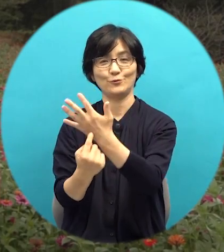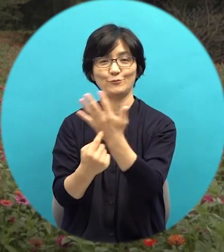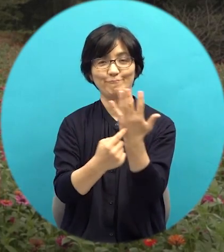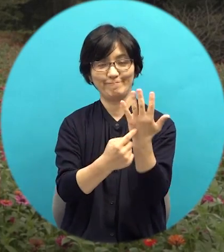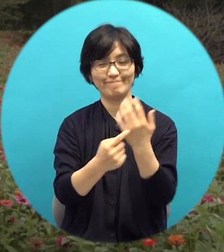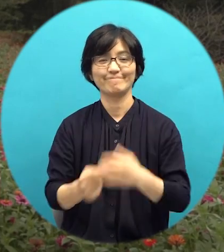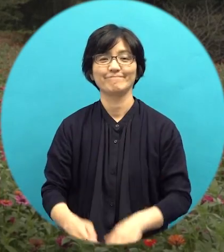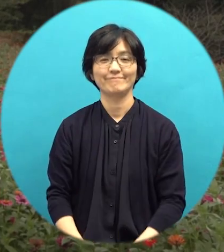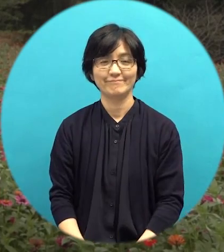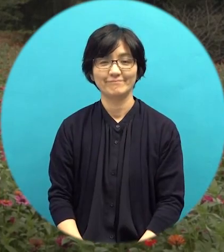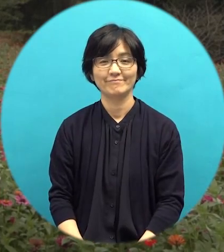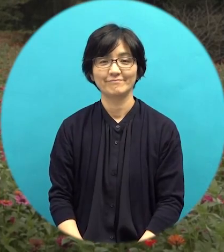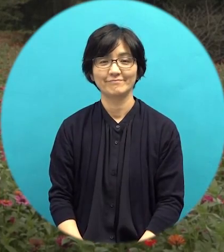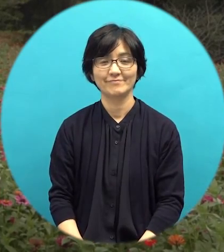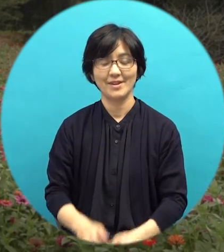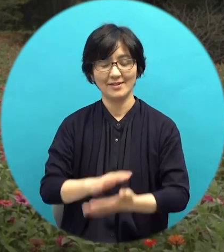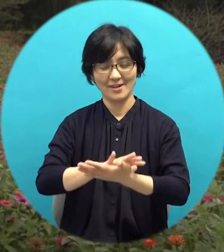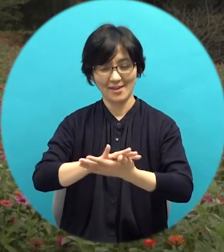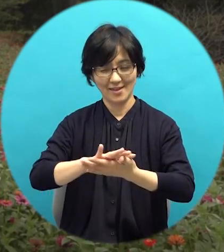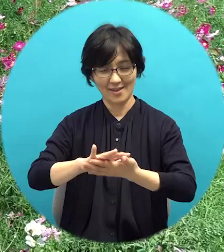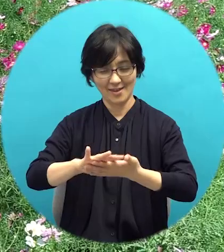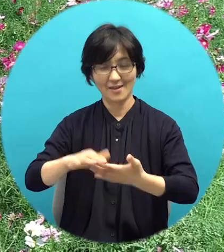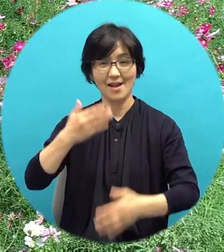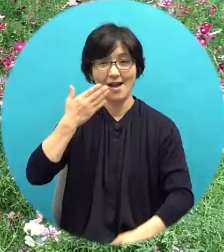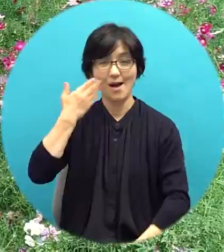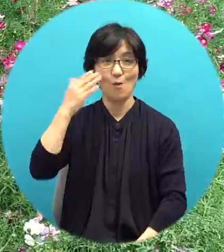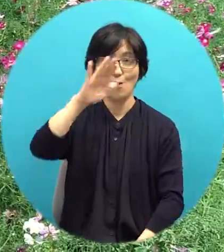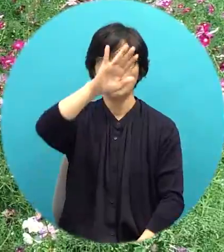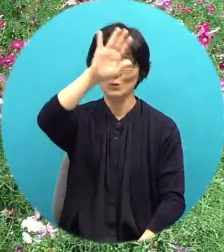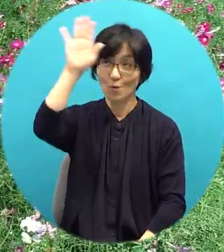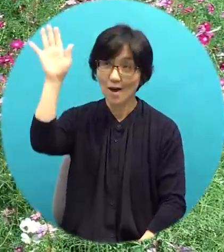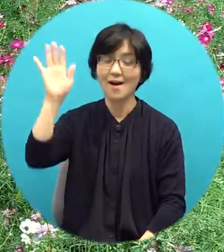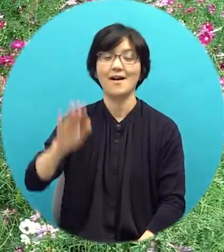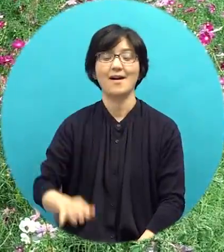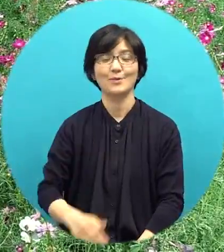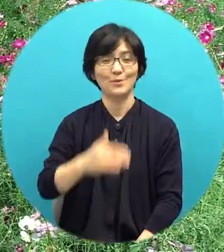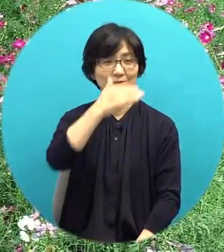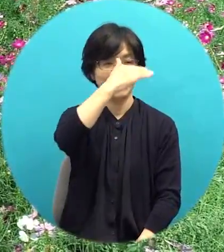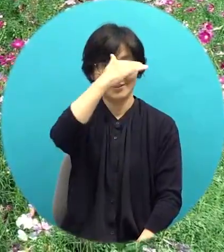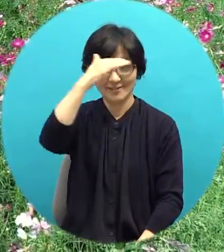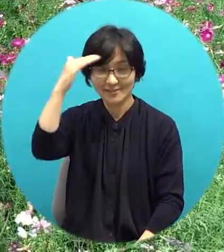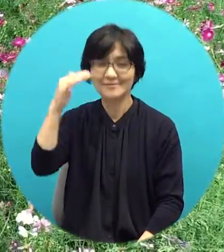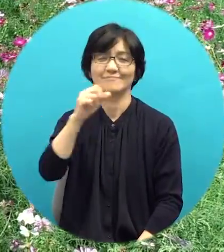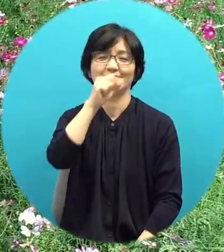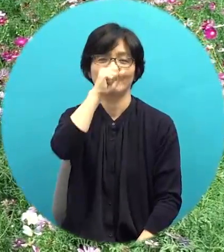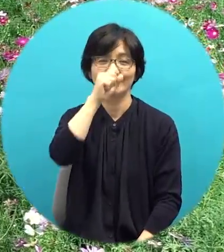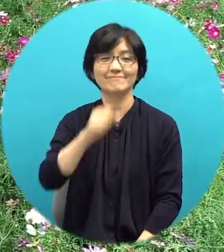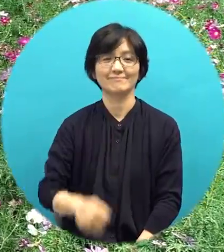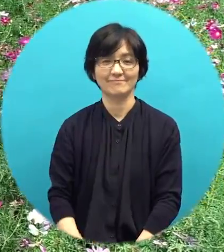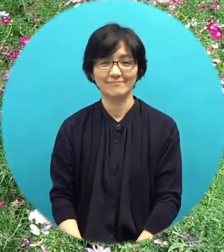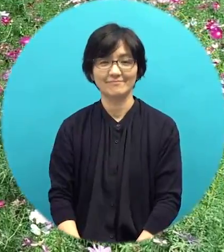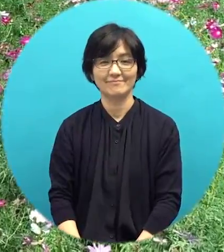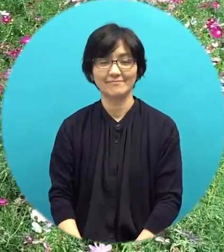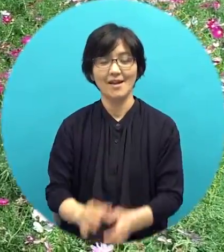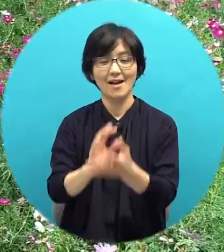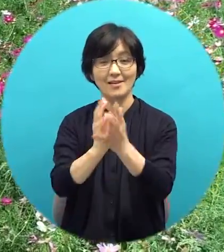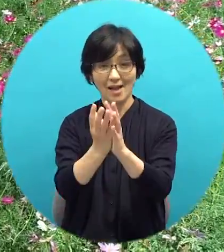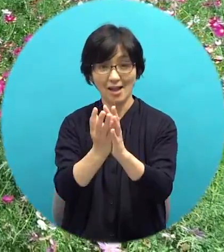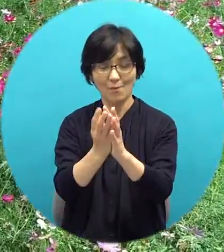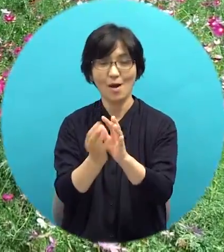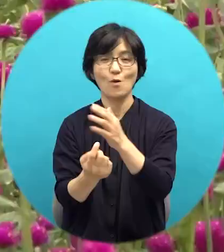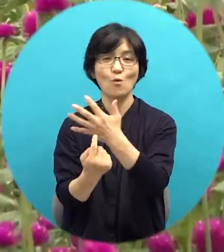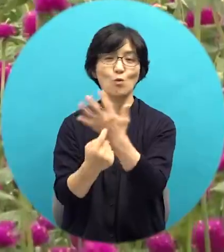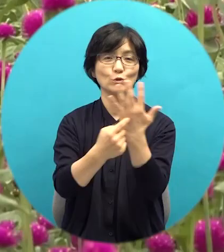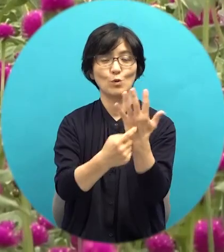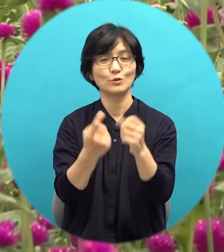花、そしてきれいな青空と景色です。花はコスモス街